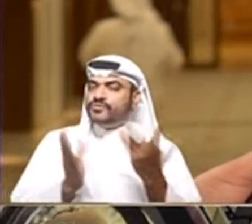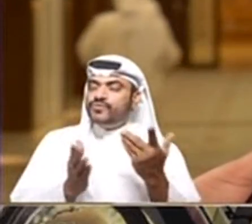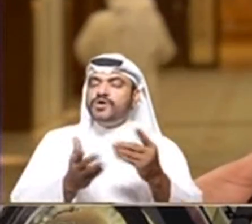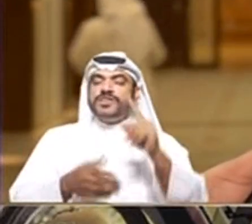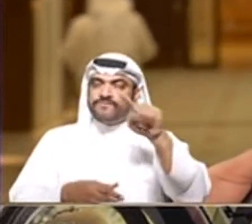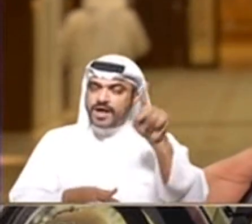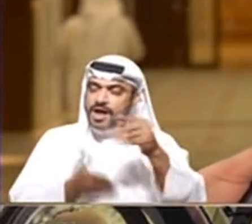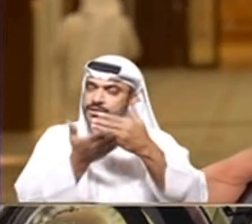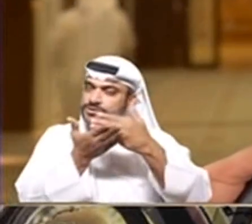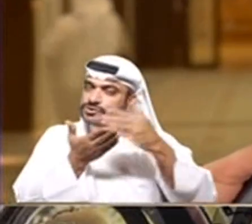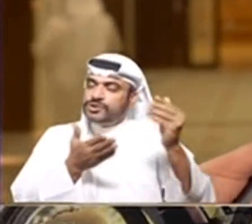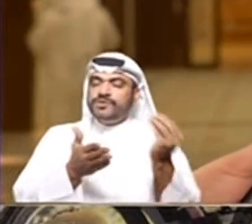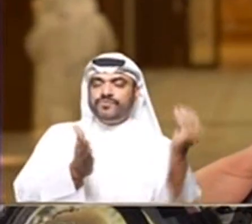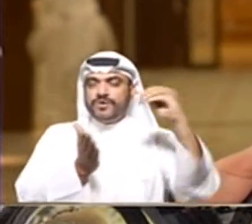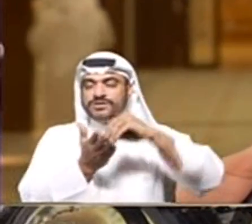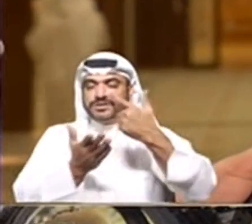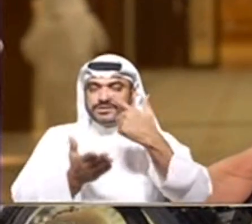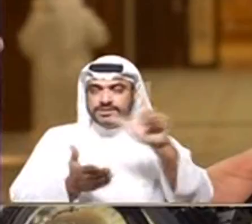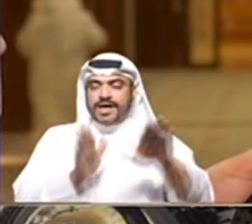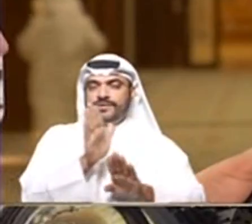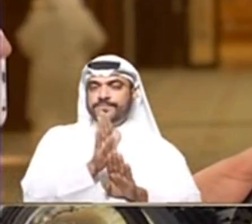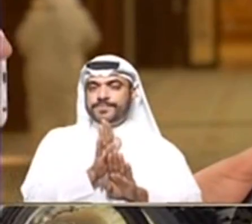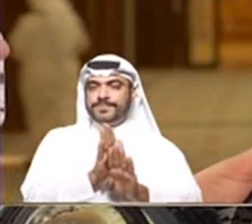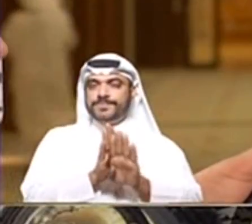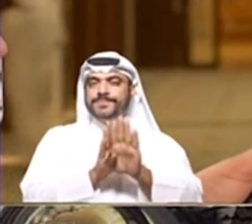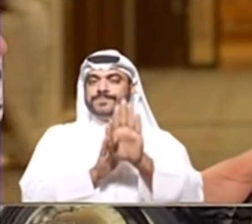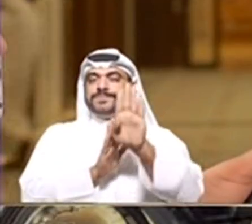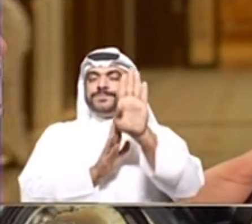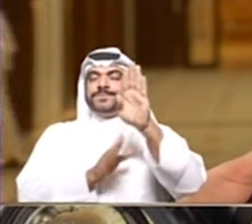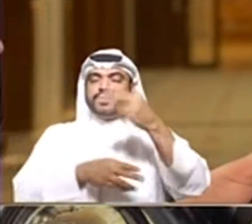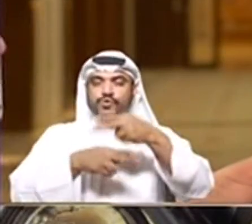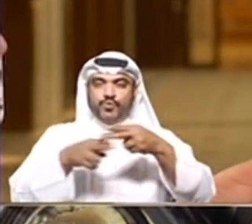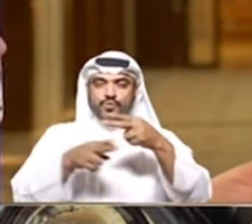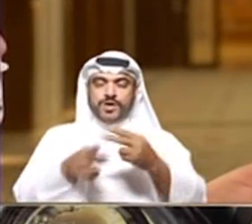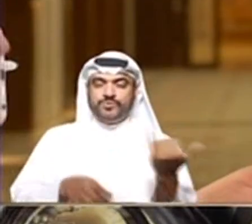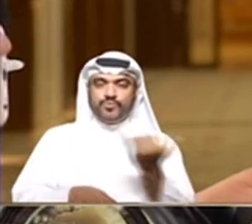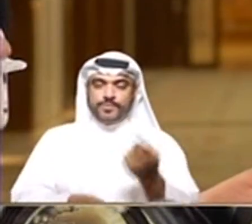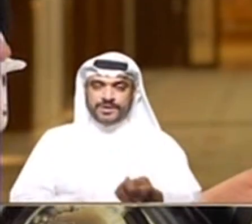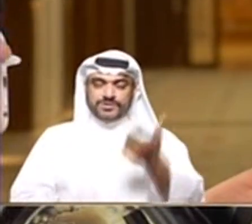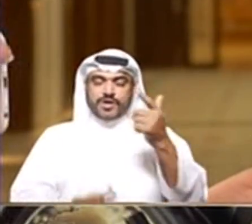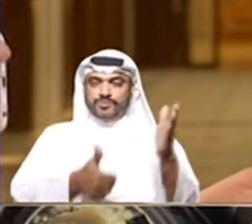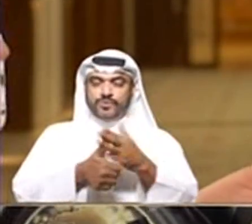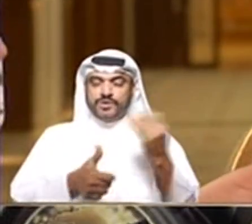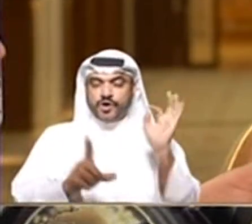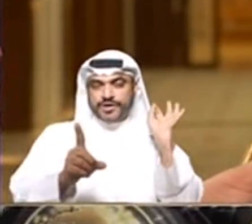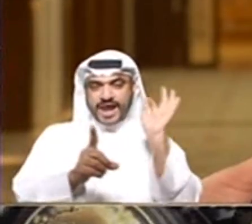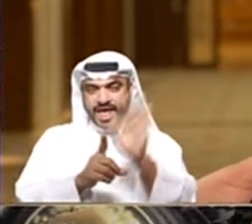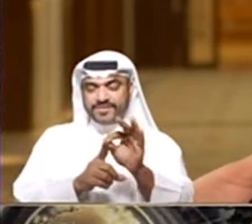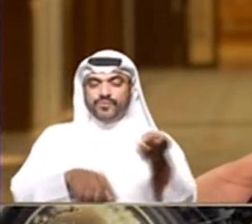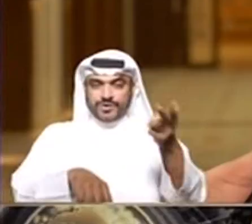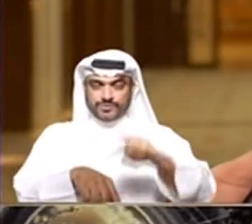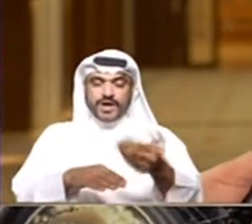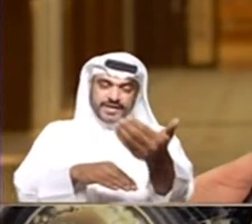كانت الغاية الإصلاح فبالتأكيد إن كان هناك طرق أخرى لتحقيق هذا الإصلاح فستكون أولى وأجدى